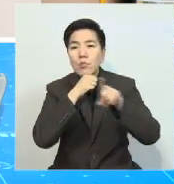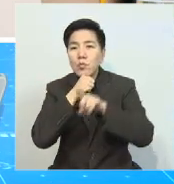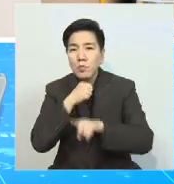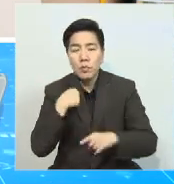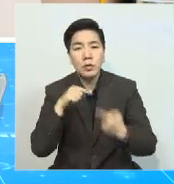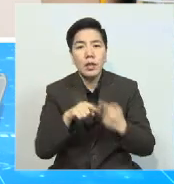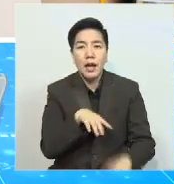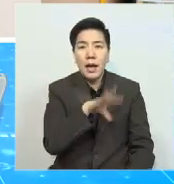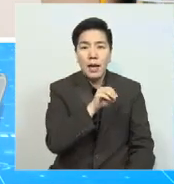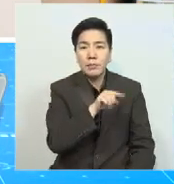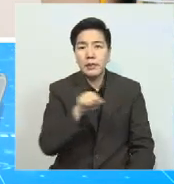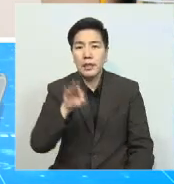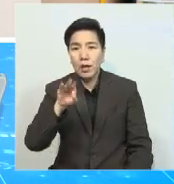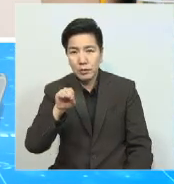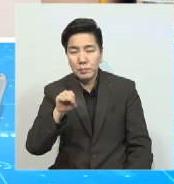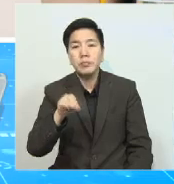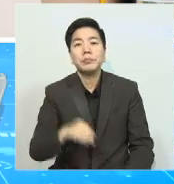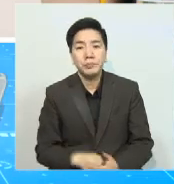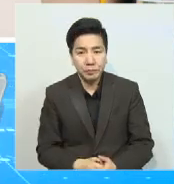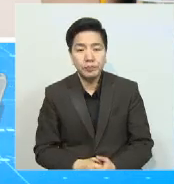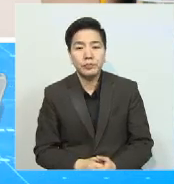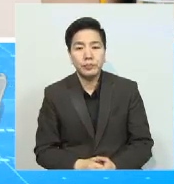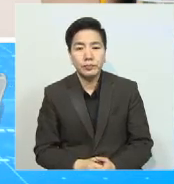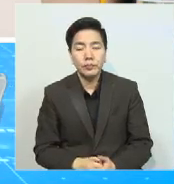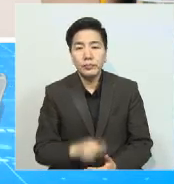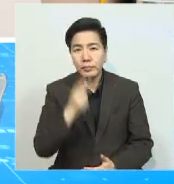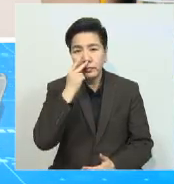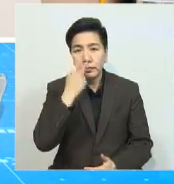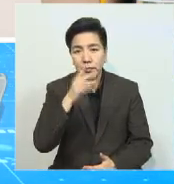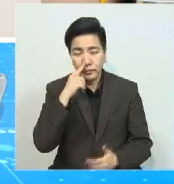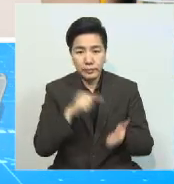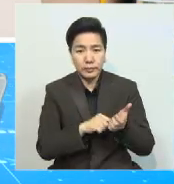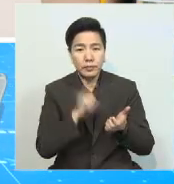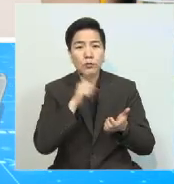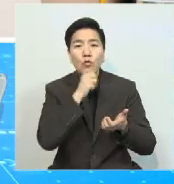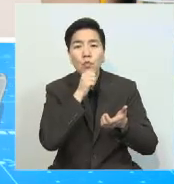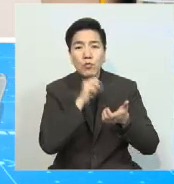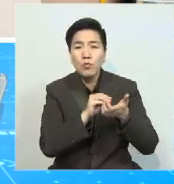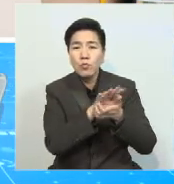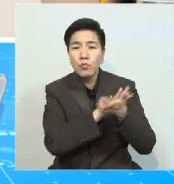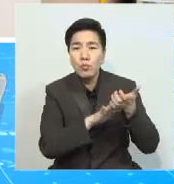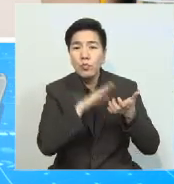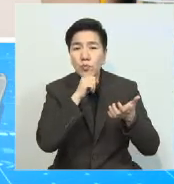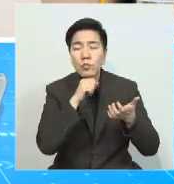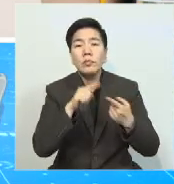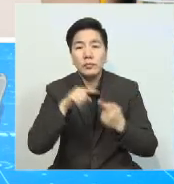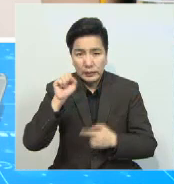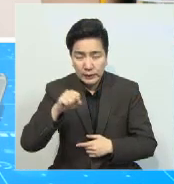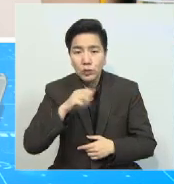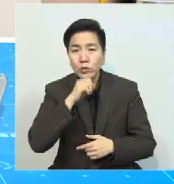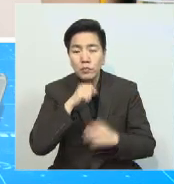มาณ50ถึง90ครับ ค่ะดูจากแอร์โฟไทยเนี่ยจะเป็นสีส้มหมดเลยนะคะช่วงนี้แล้วก็มีสีเ